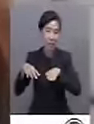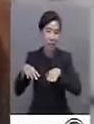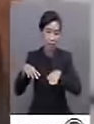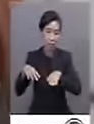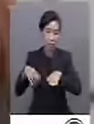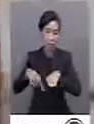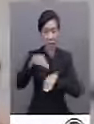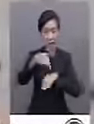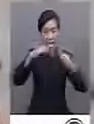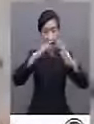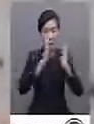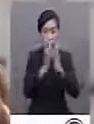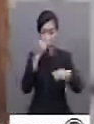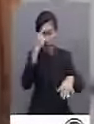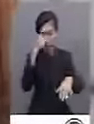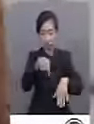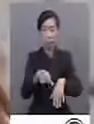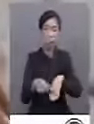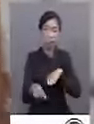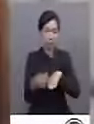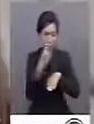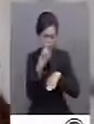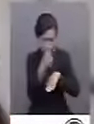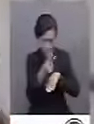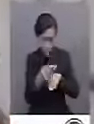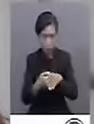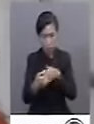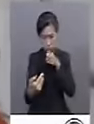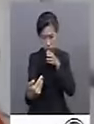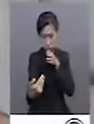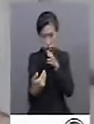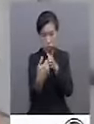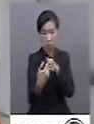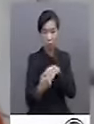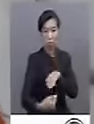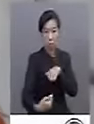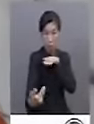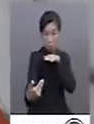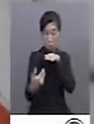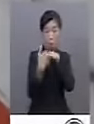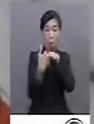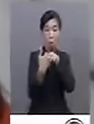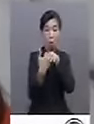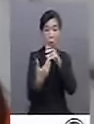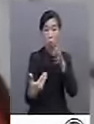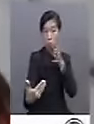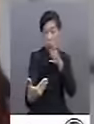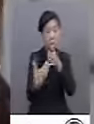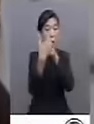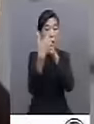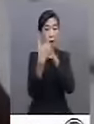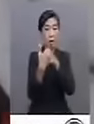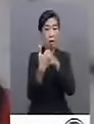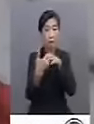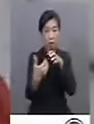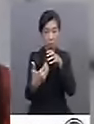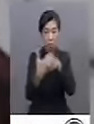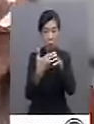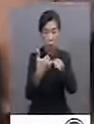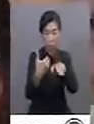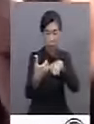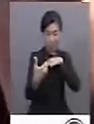งมาถึงที่เกิดเหตุไปเจอรถจักรยานยนต์2คันนะวิ่งสวนทางเข้ามาด้วยความเร็วชนกันแบบประสานงาอย่างจังแล้วจากนั้นฮะ